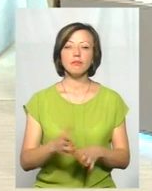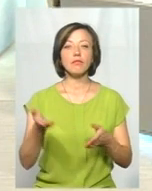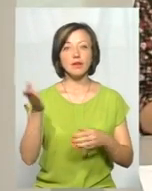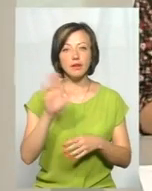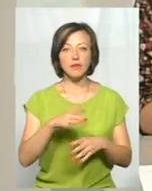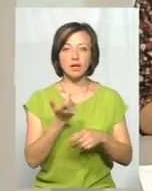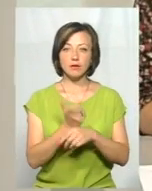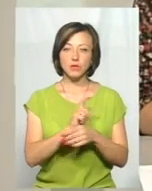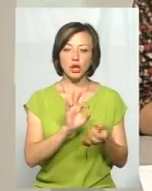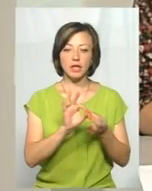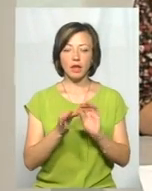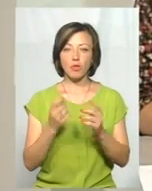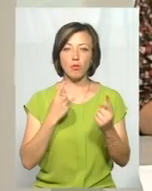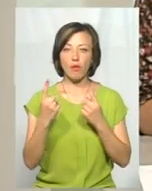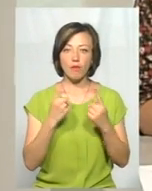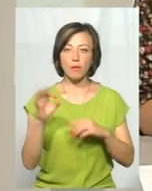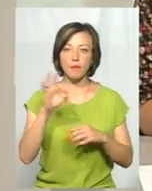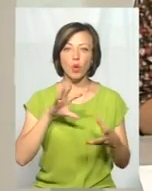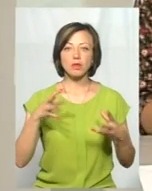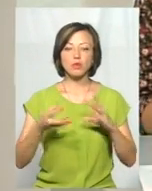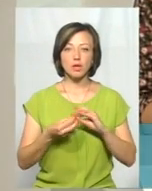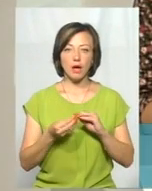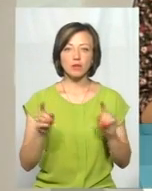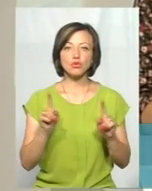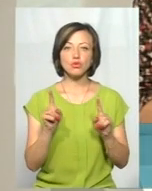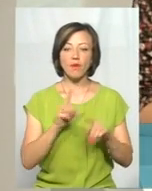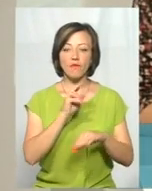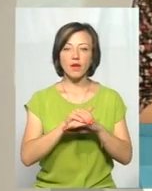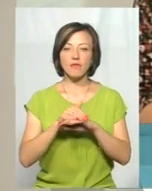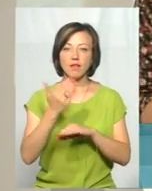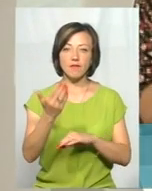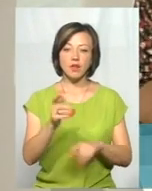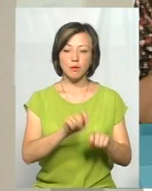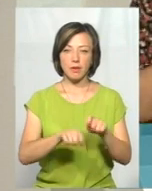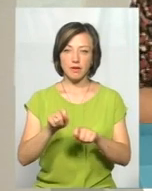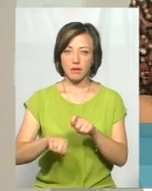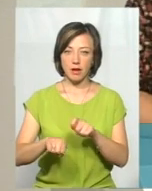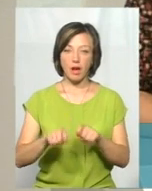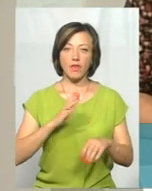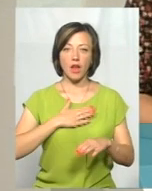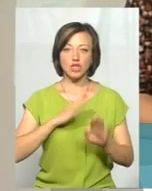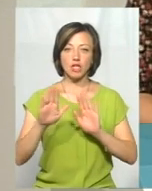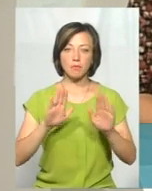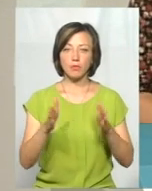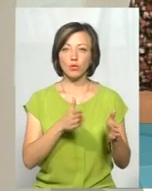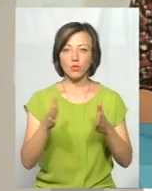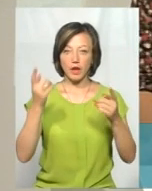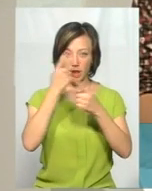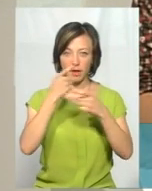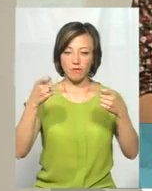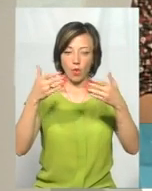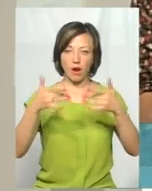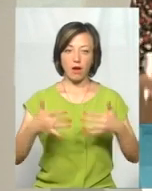більш детально поговоримо все ж таки про результати, що виявили ваші моніторинги. А наші режисери підготують інфографіку,